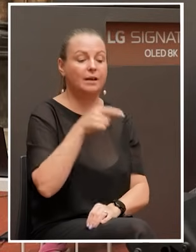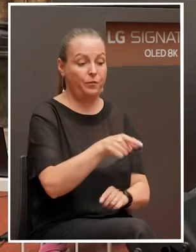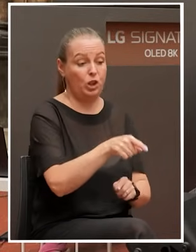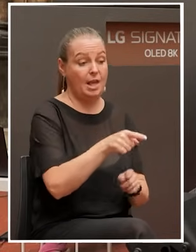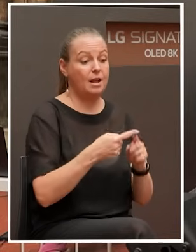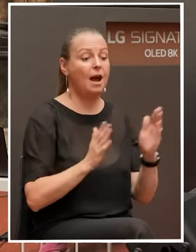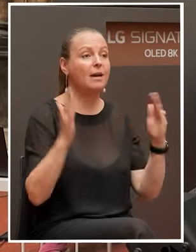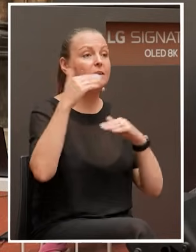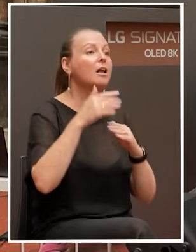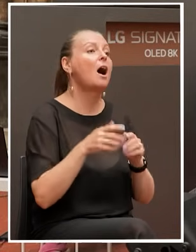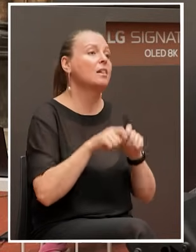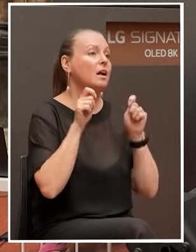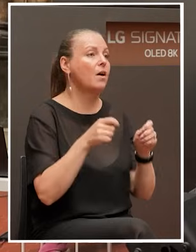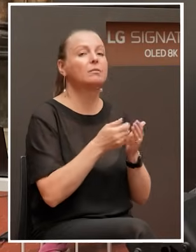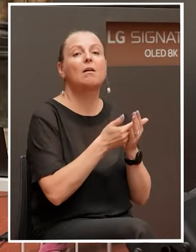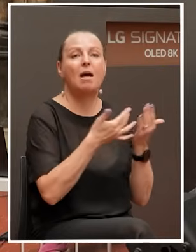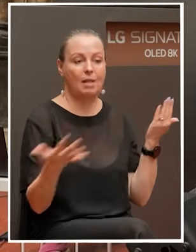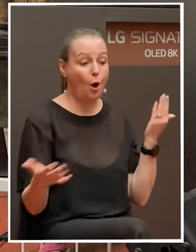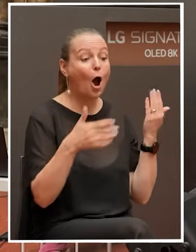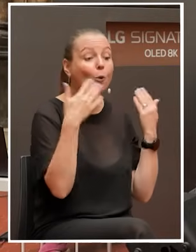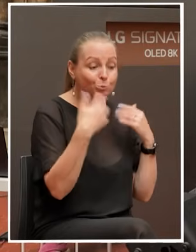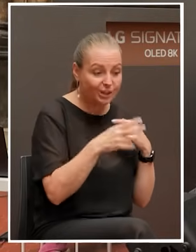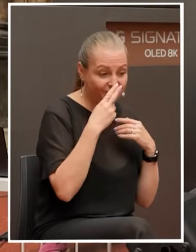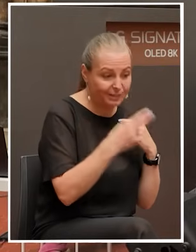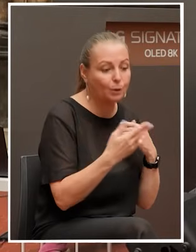Резоне, вот они, эти наши тополя уже здесь есть.